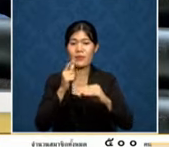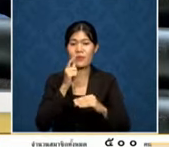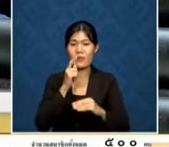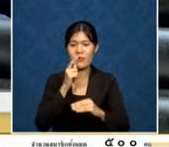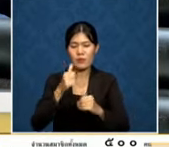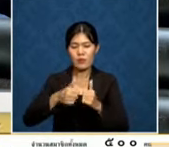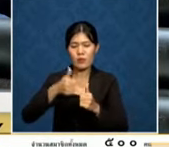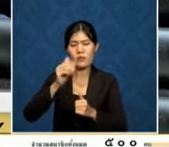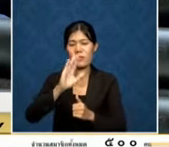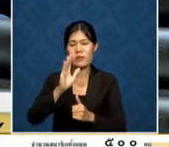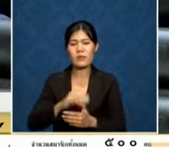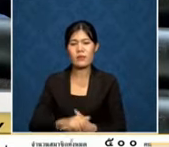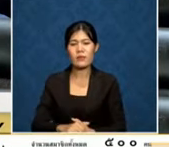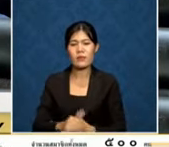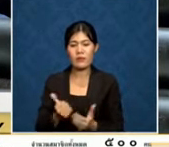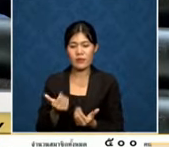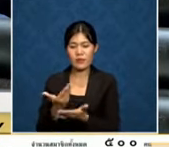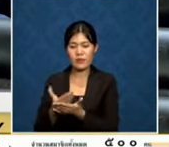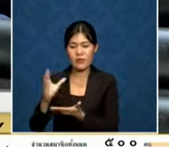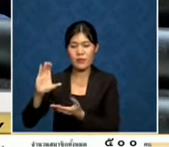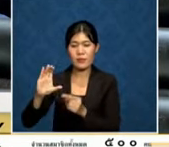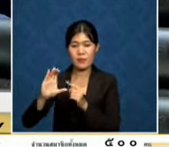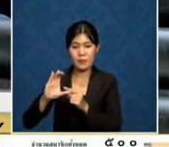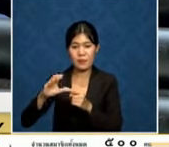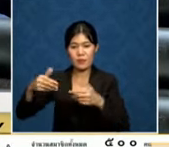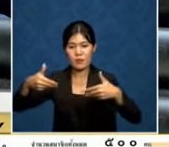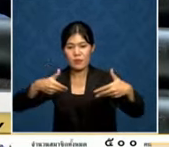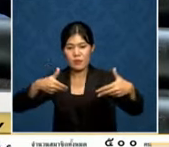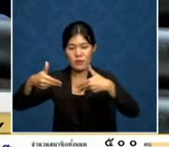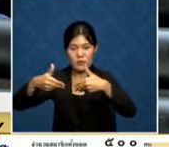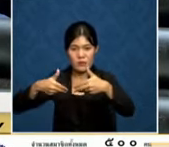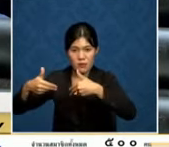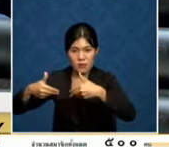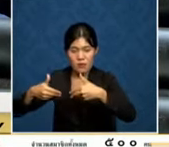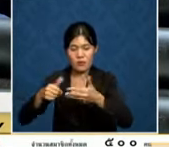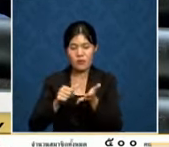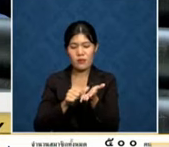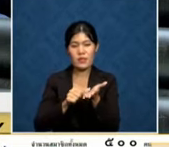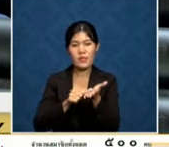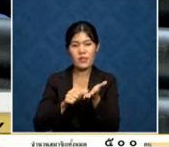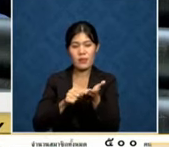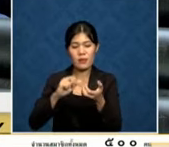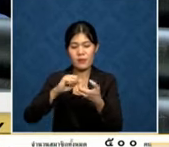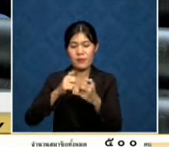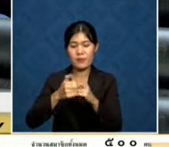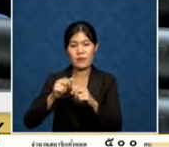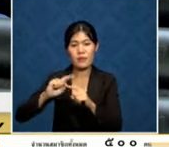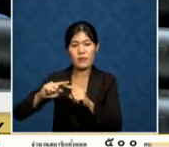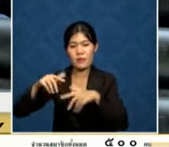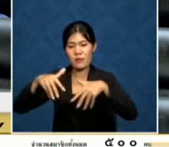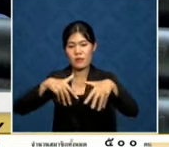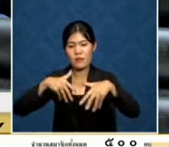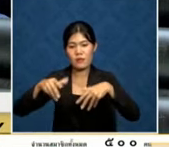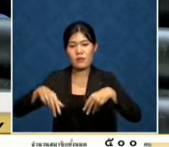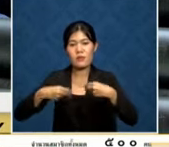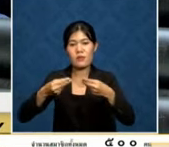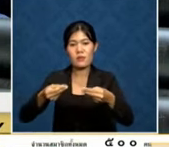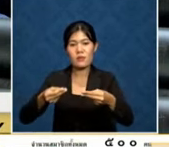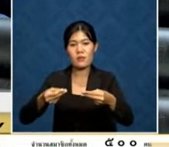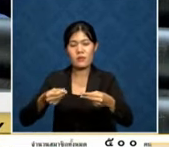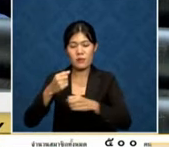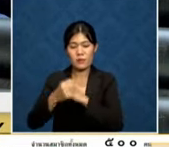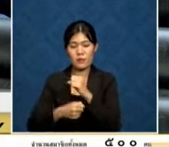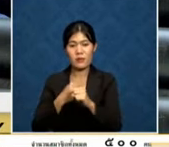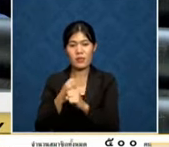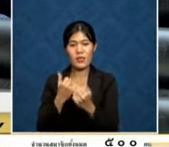นี้ส่วนภาคอื่นๆขอมาเพื่อแก้ไขปัญหาต่างๆให้กับพี่น้องประชาชนในปีนี้สูง